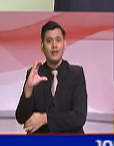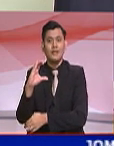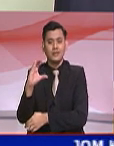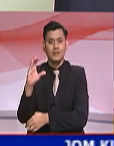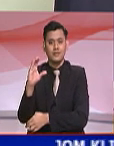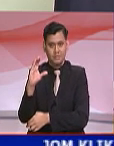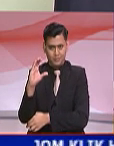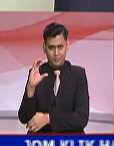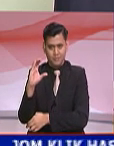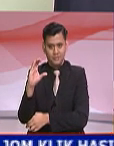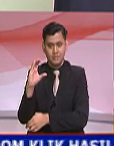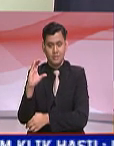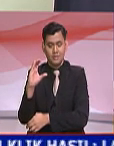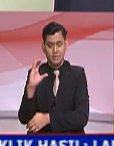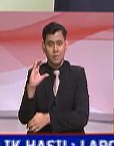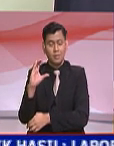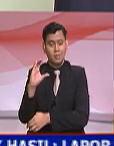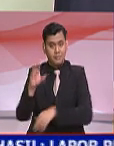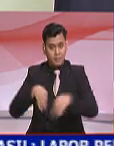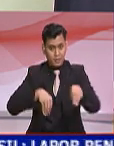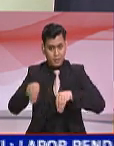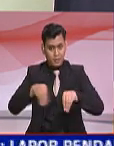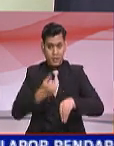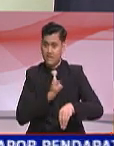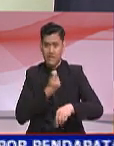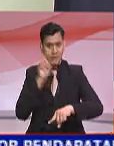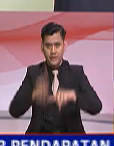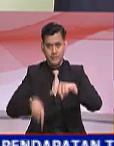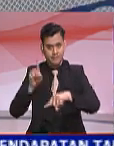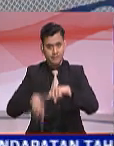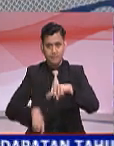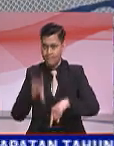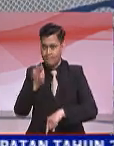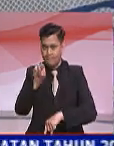Pergerakan secara persendirian tidak dibenarkan.